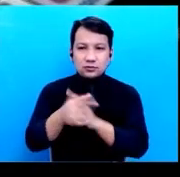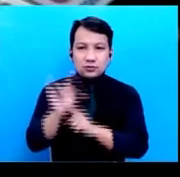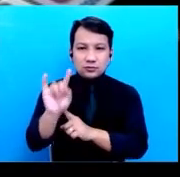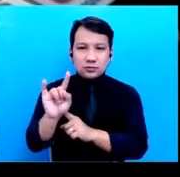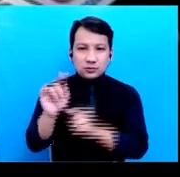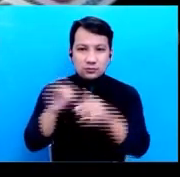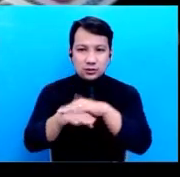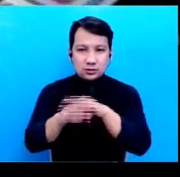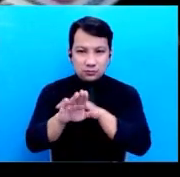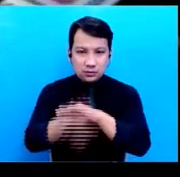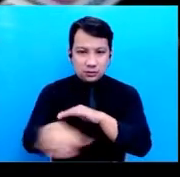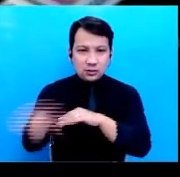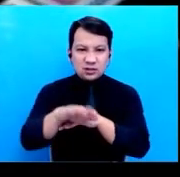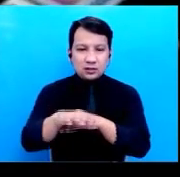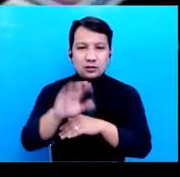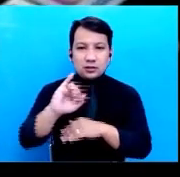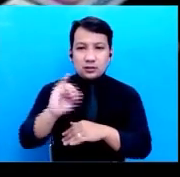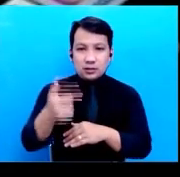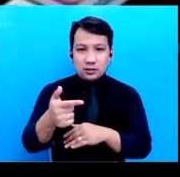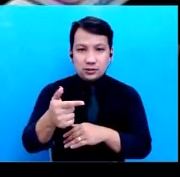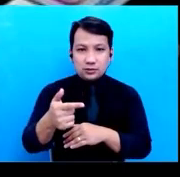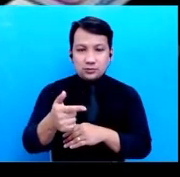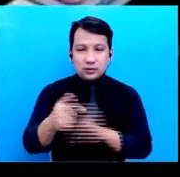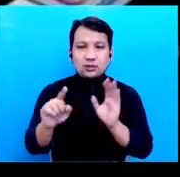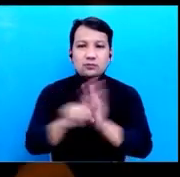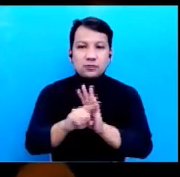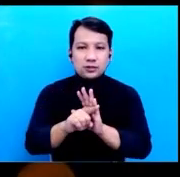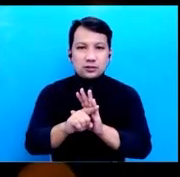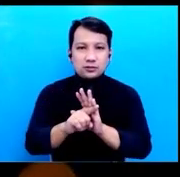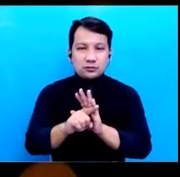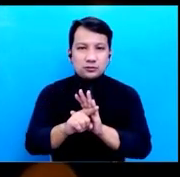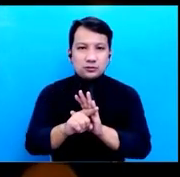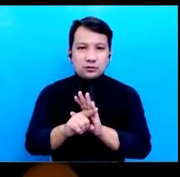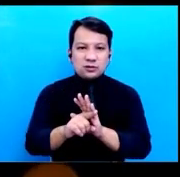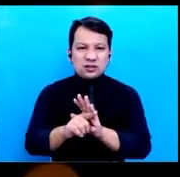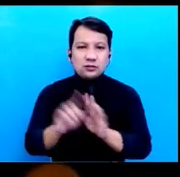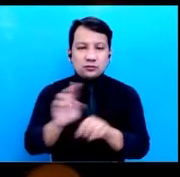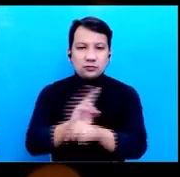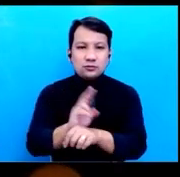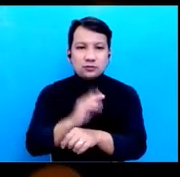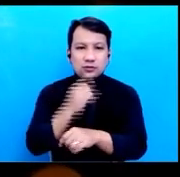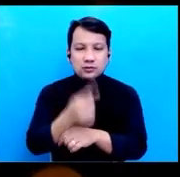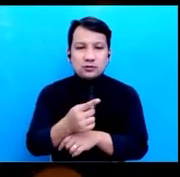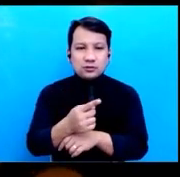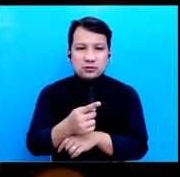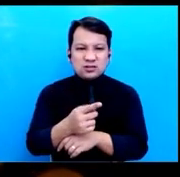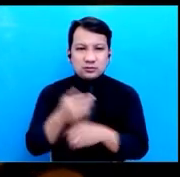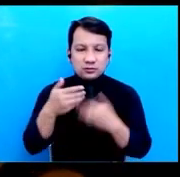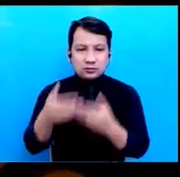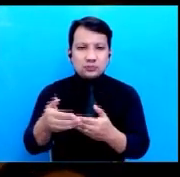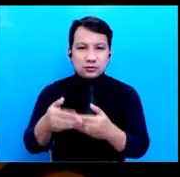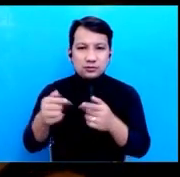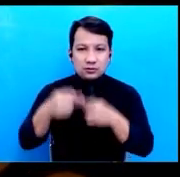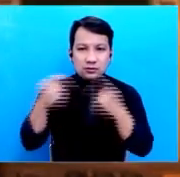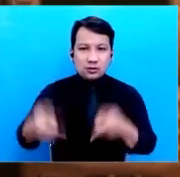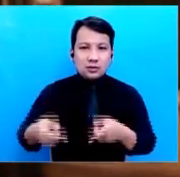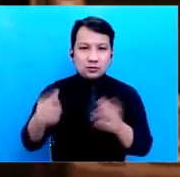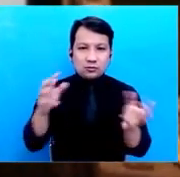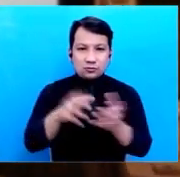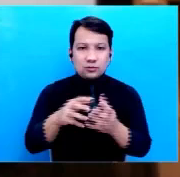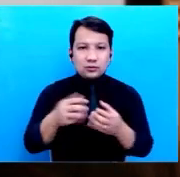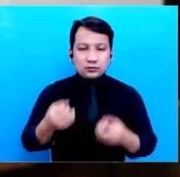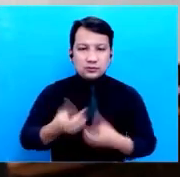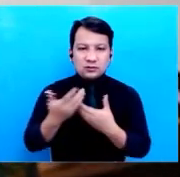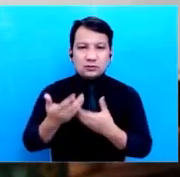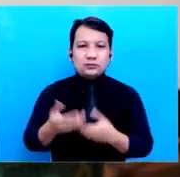ng publiko. Ang Instagram ipinagbawal na ng Russia dahil nagagamit daw ito ng mga subversibo at anti-war sentiments. Bago